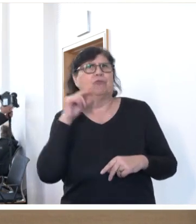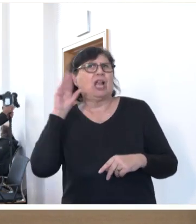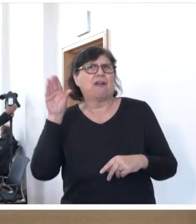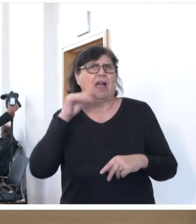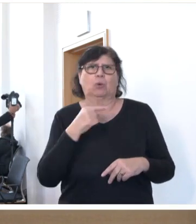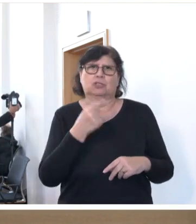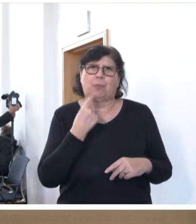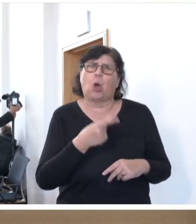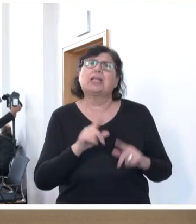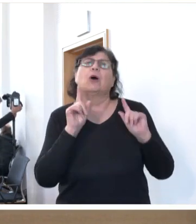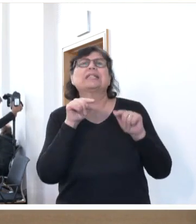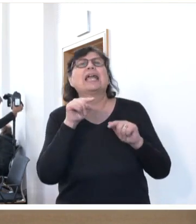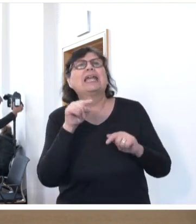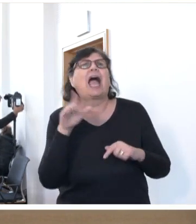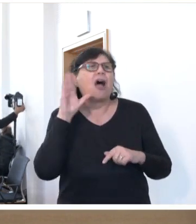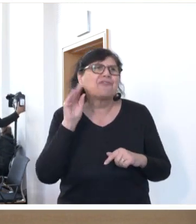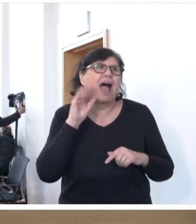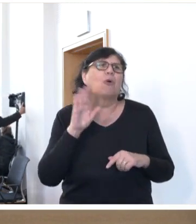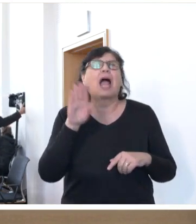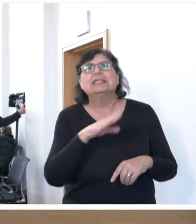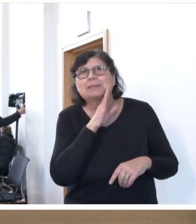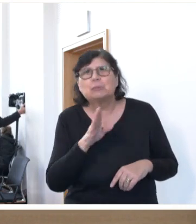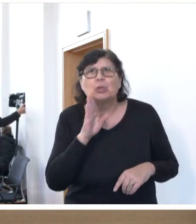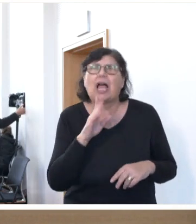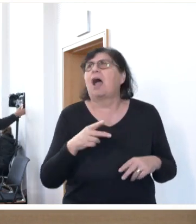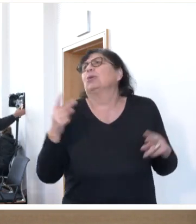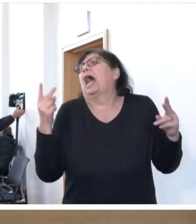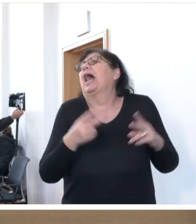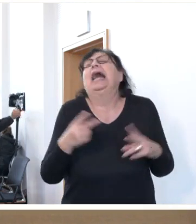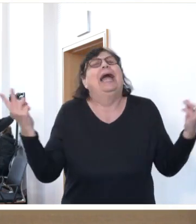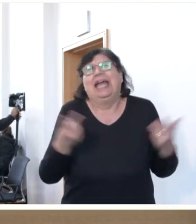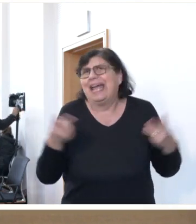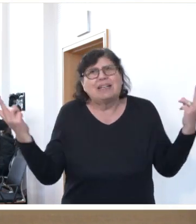dann aus ihrer Erfahrung als Mama oder wie auch immer.